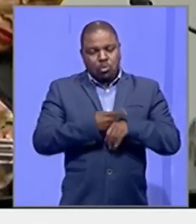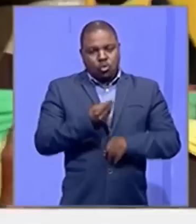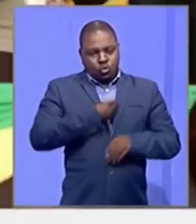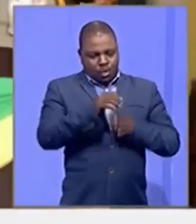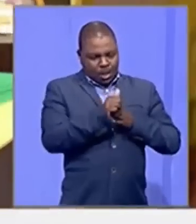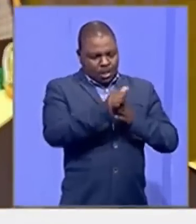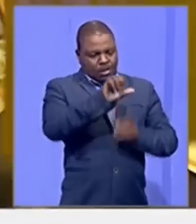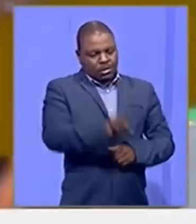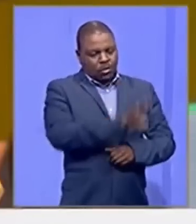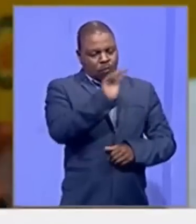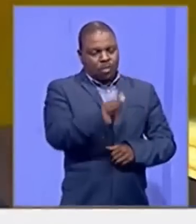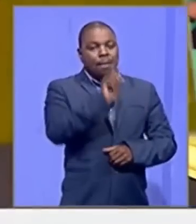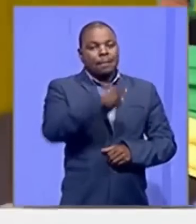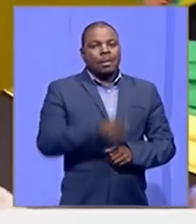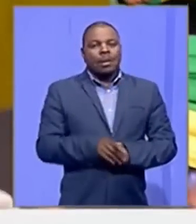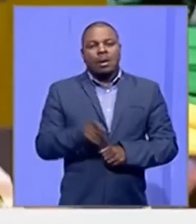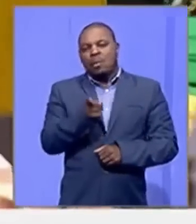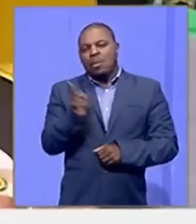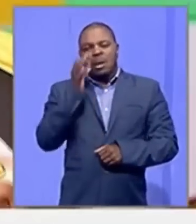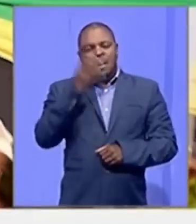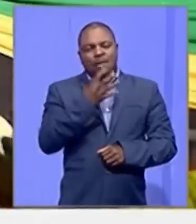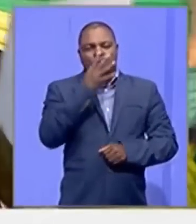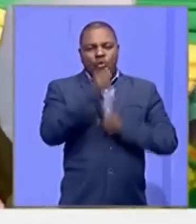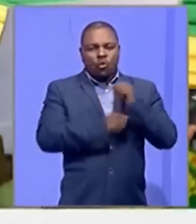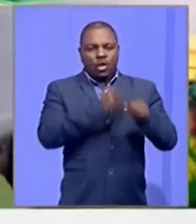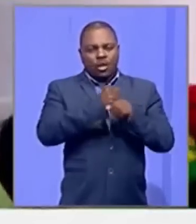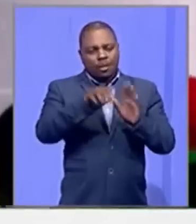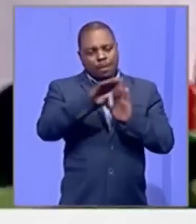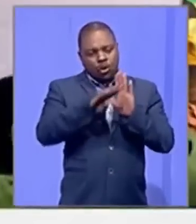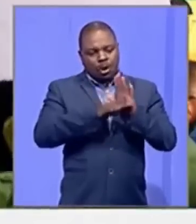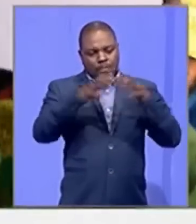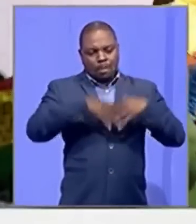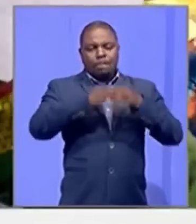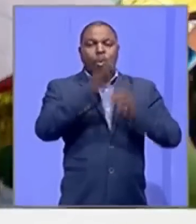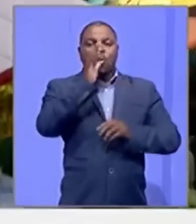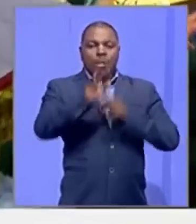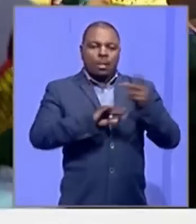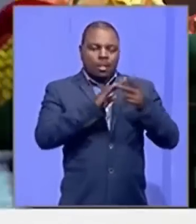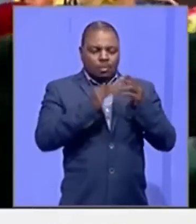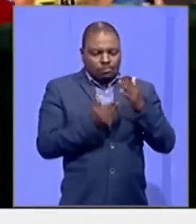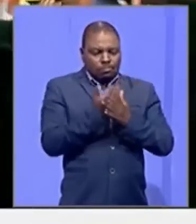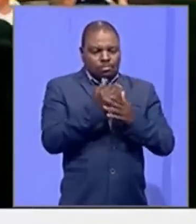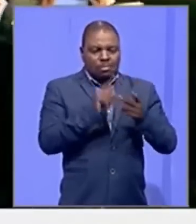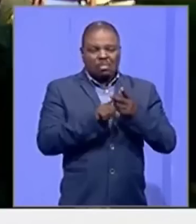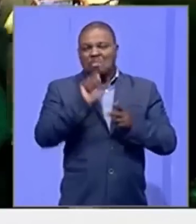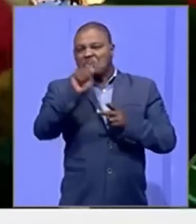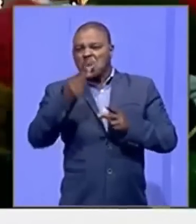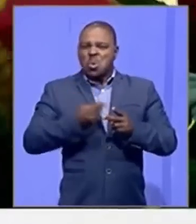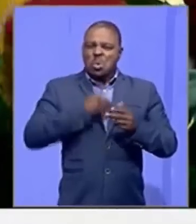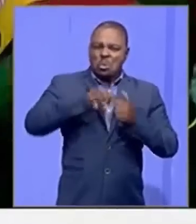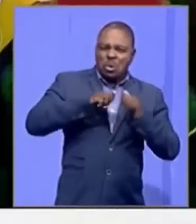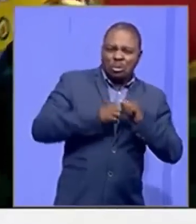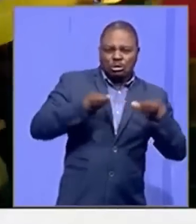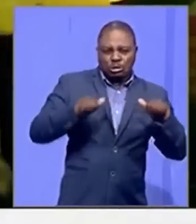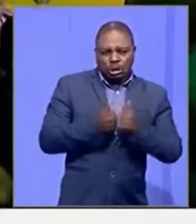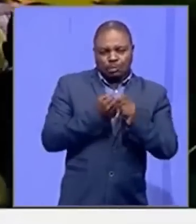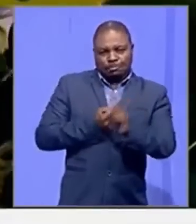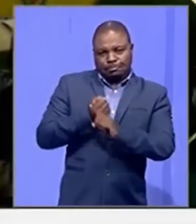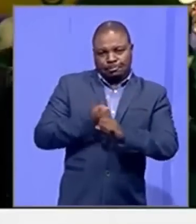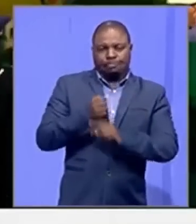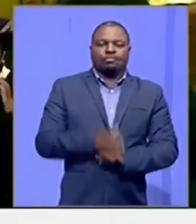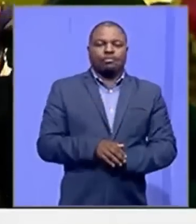ba ya go hlama leano le liswa la mengwaga e mene go tsošološa mokgatlo le go rarolla mathata a mangwe ao baswa ba kopana go lona ka nageng go le